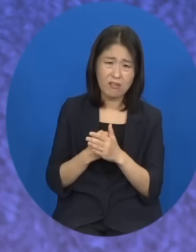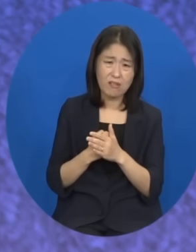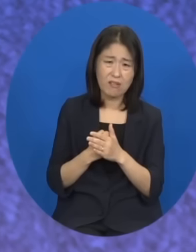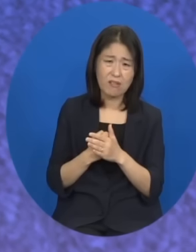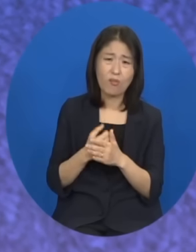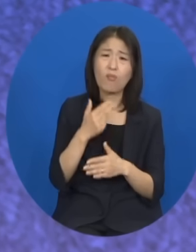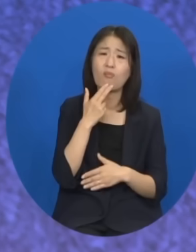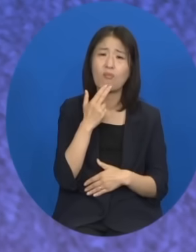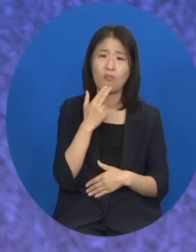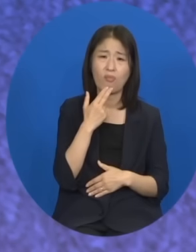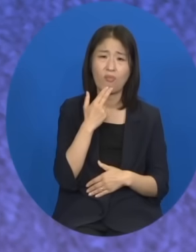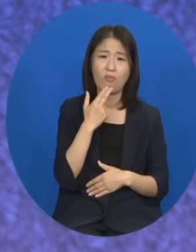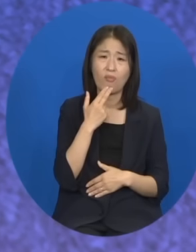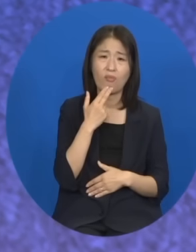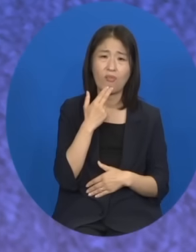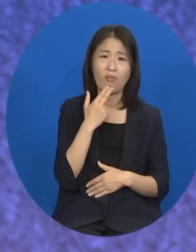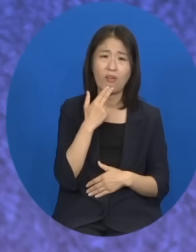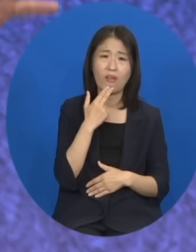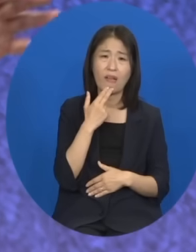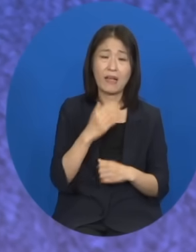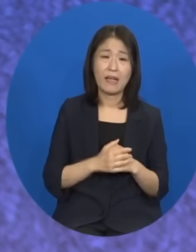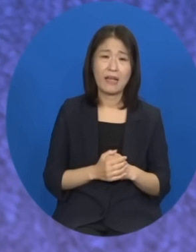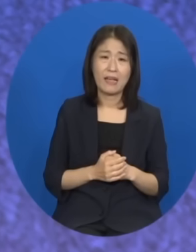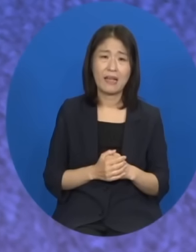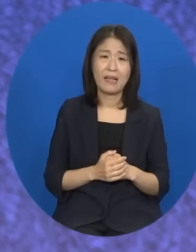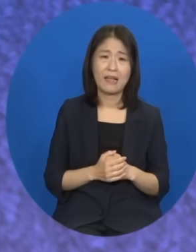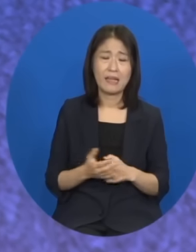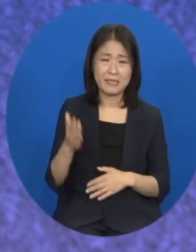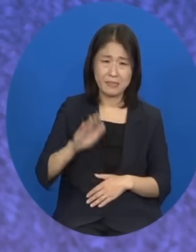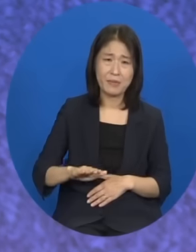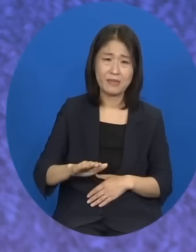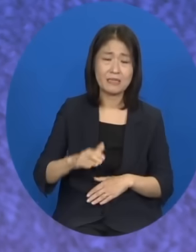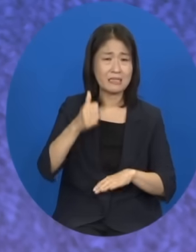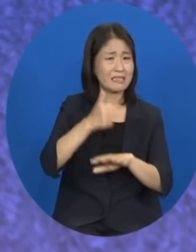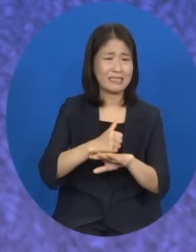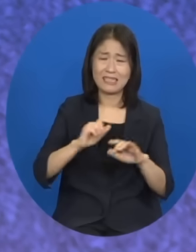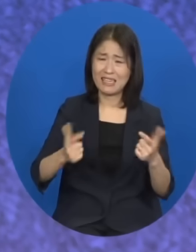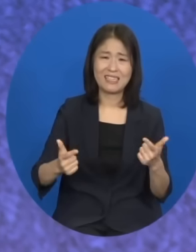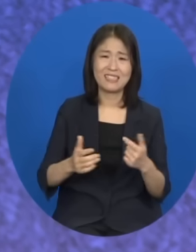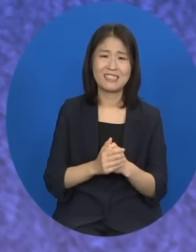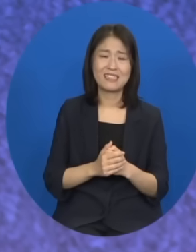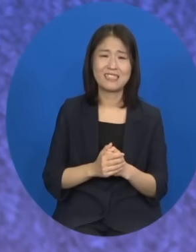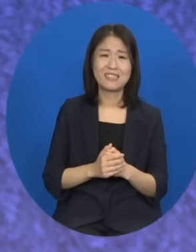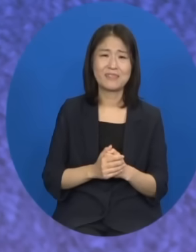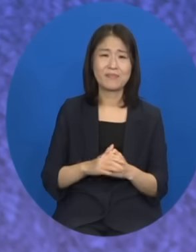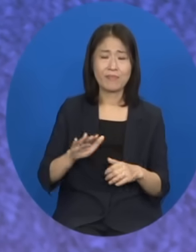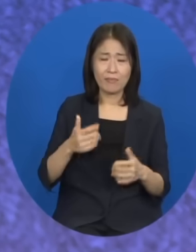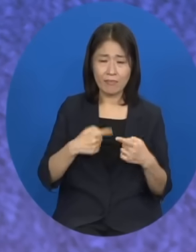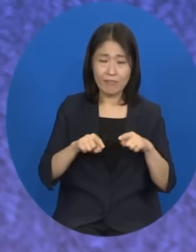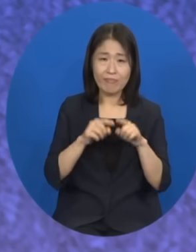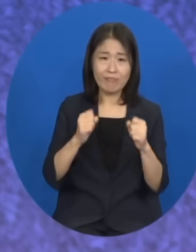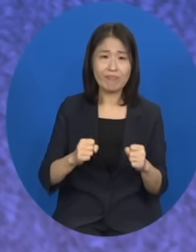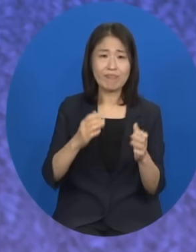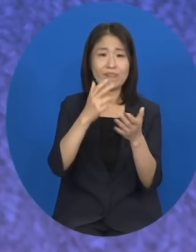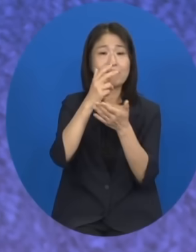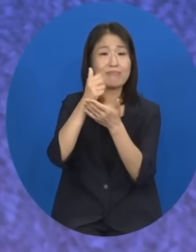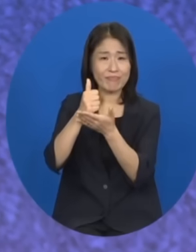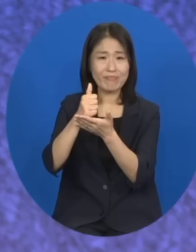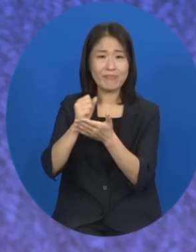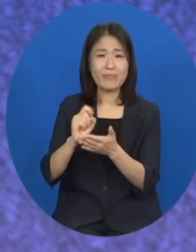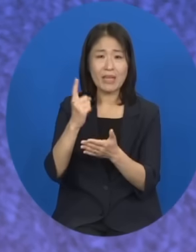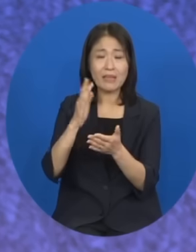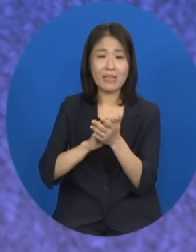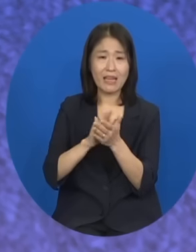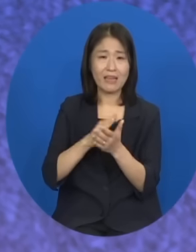되었습니다. 그러나 아직 끝이 아닙니다. 주님이 내 안에 여전히 계시다면, 나를